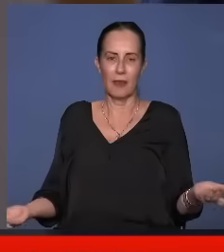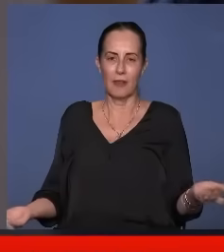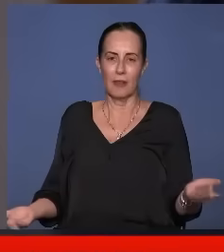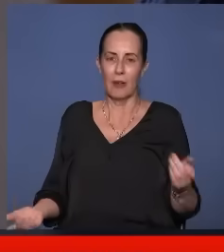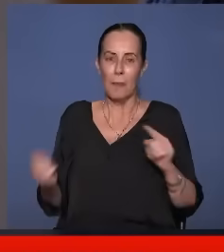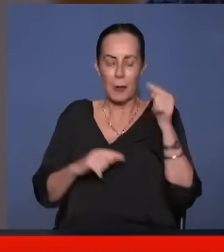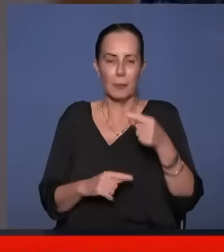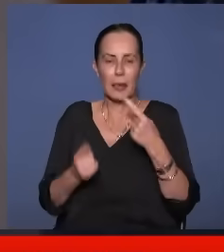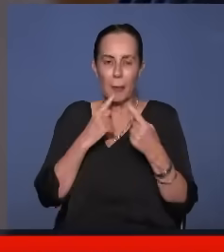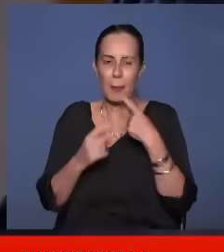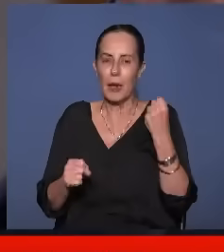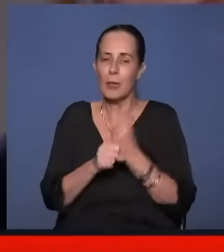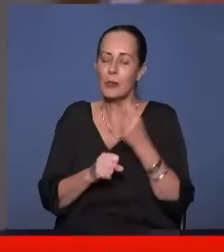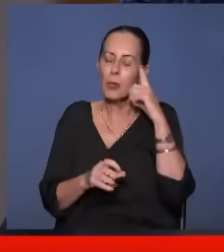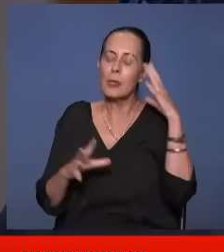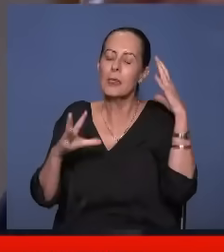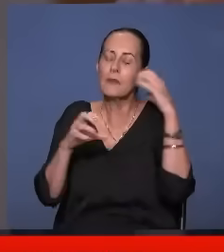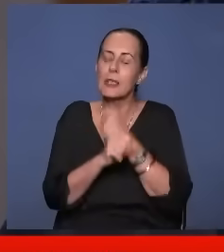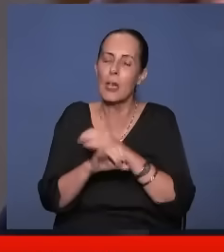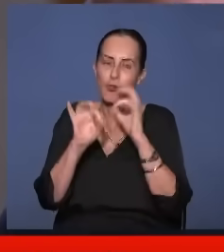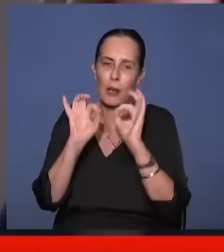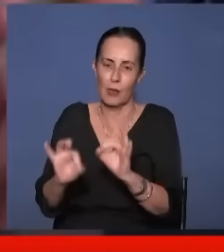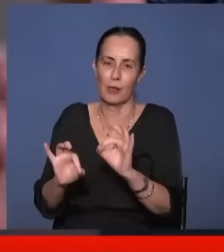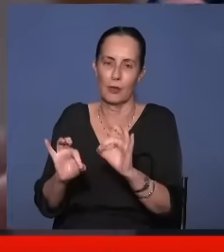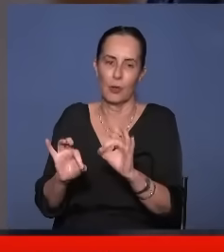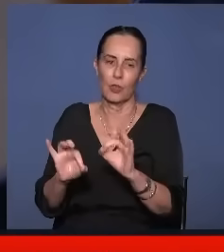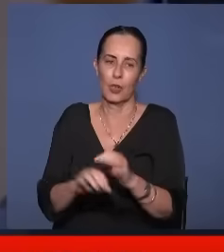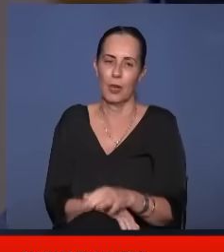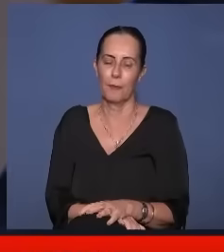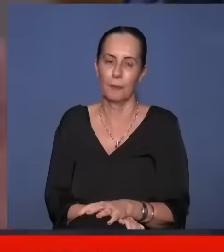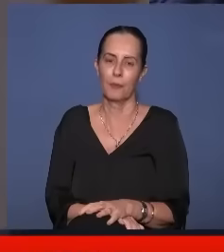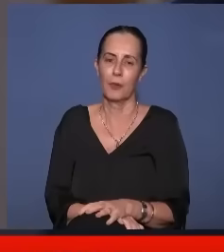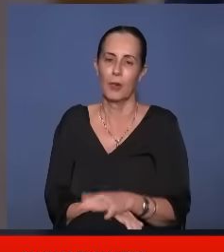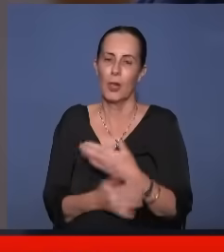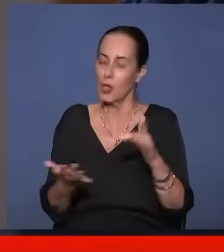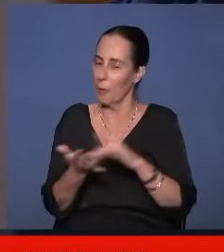הזה מדברים על מימוש התפיסה האידיאולוגית שלהם, שאין מקום